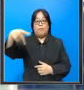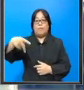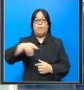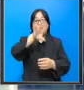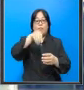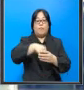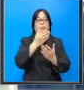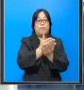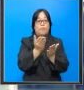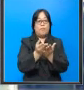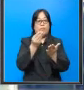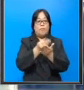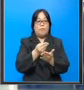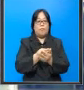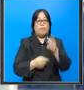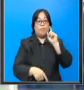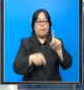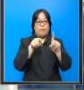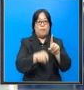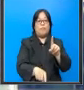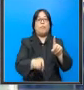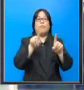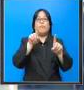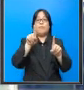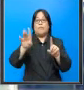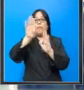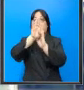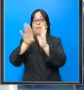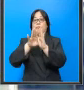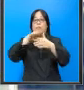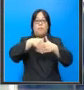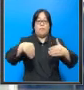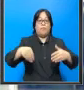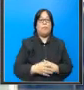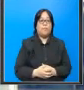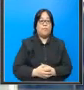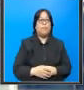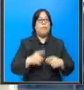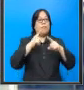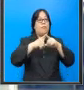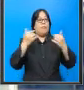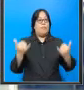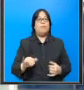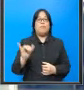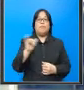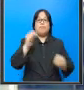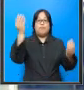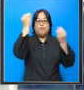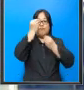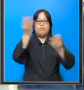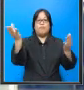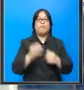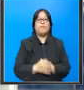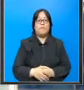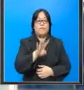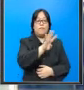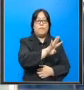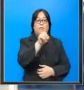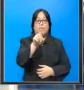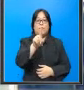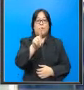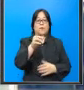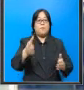yang sering kali setelah diturap menghadapi masalah kurang sebulan karena kadang2 bulan jalan tersebut